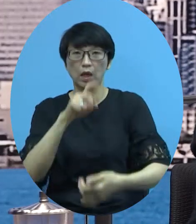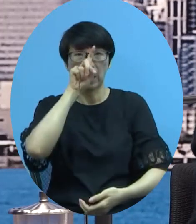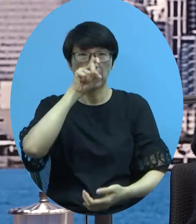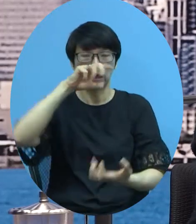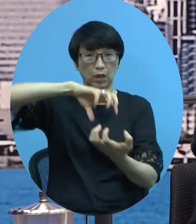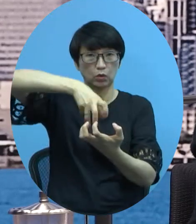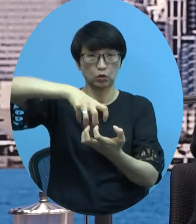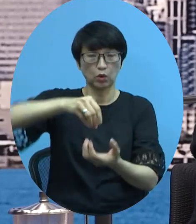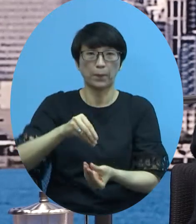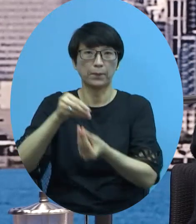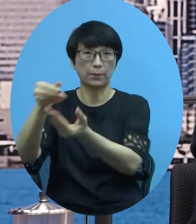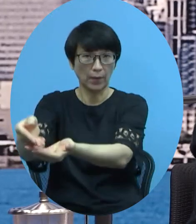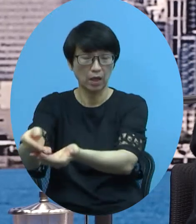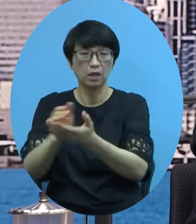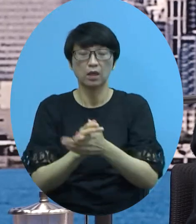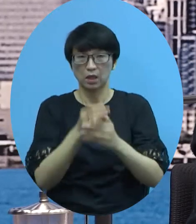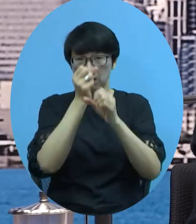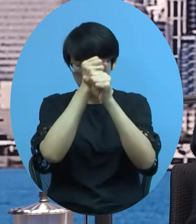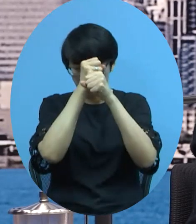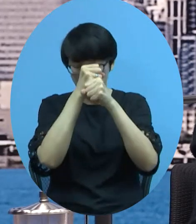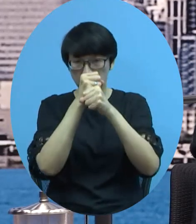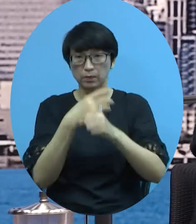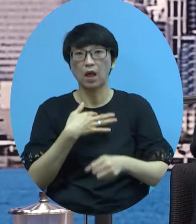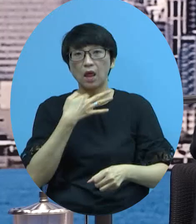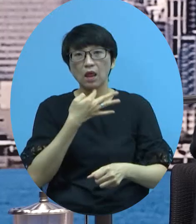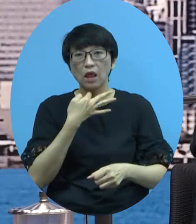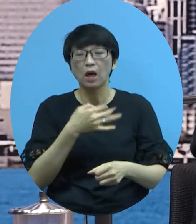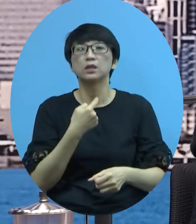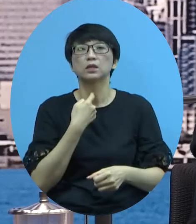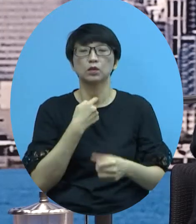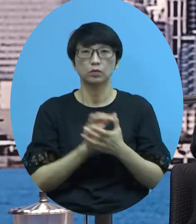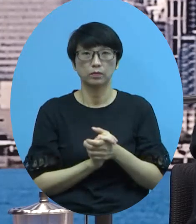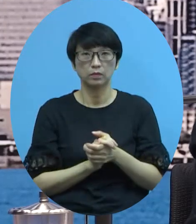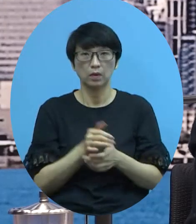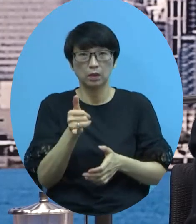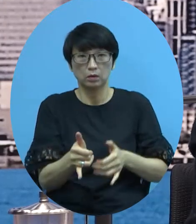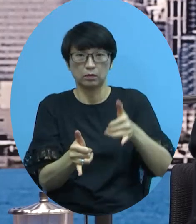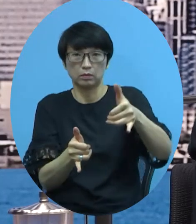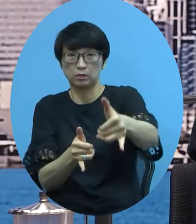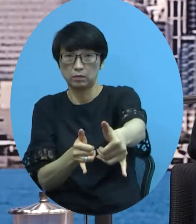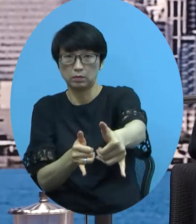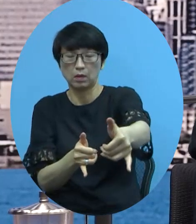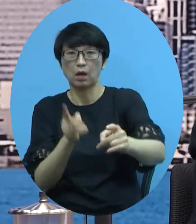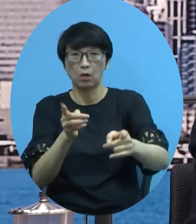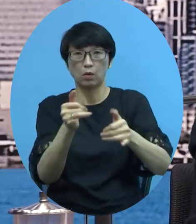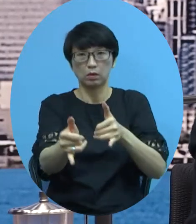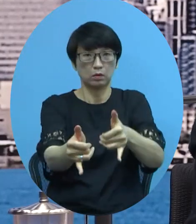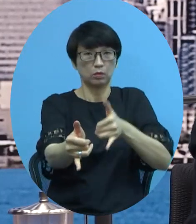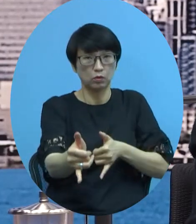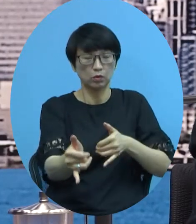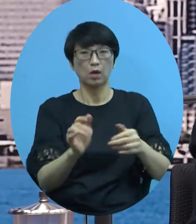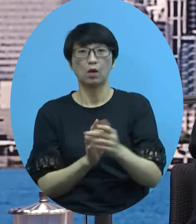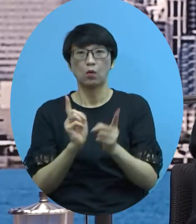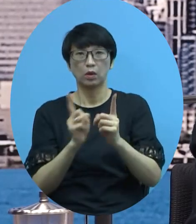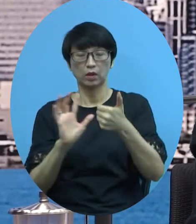去化驗啦。咁所以咧，我哋就喺嗰、那個病例前後嗰兩排嗰啲或者係圍住佢嗰啲